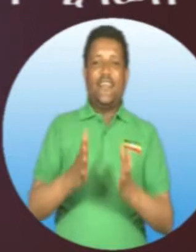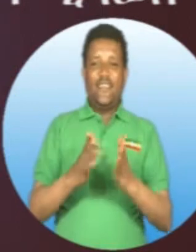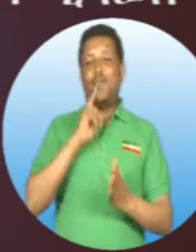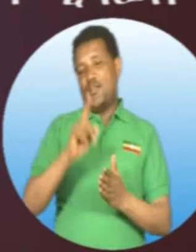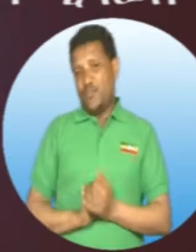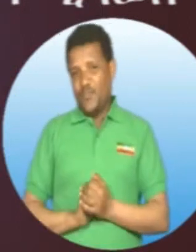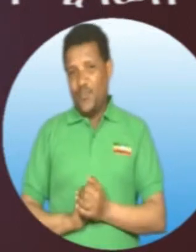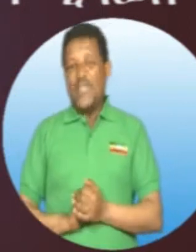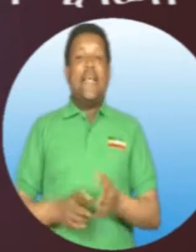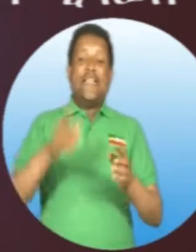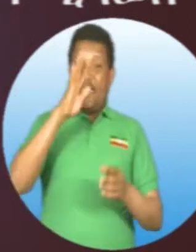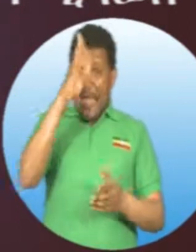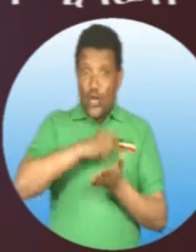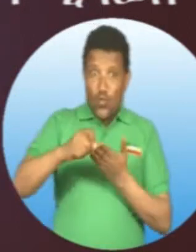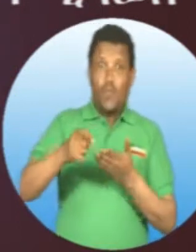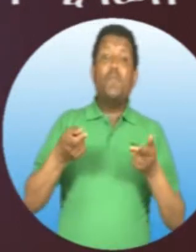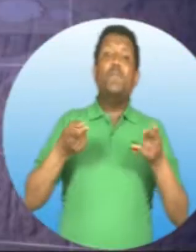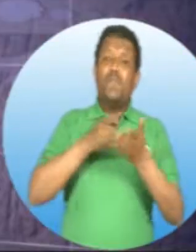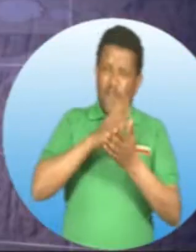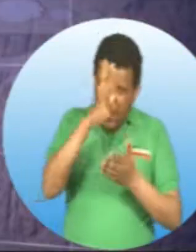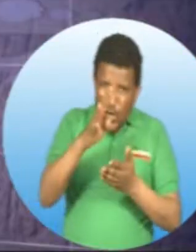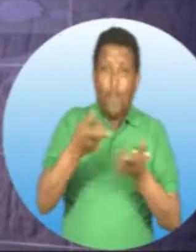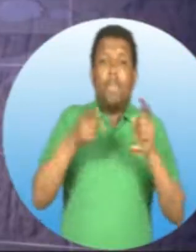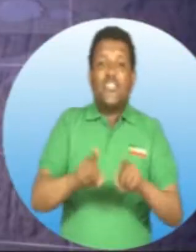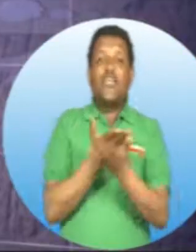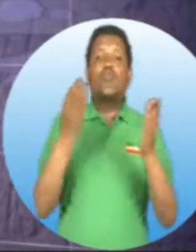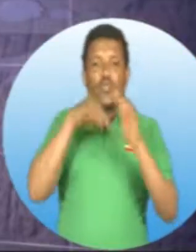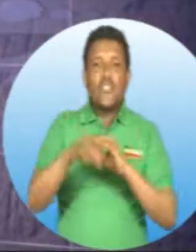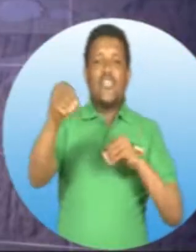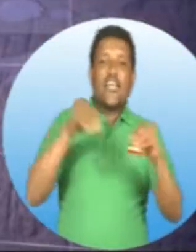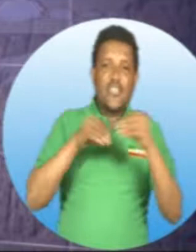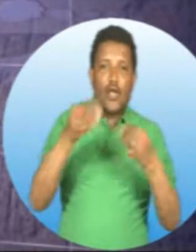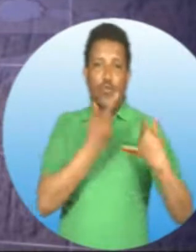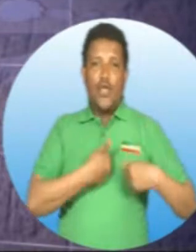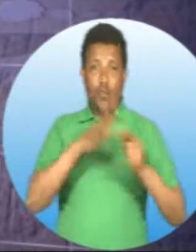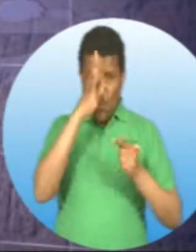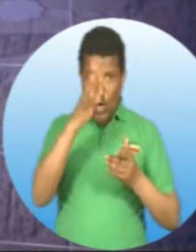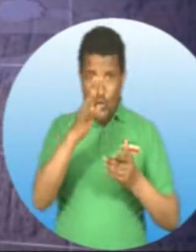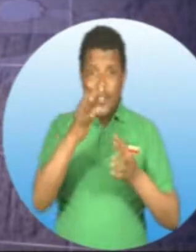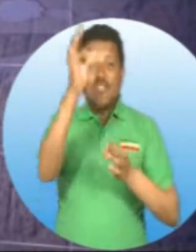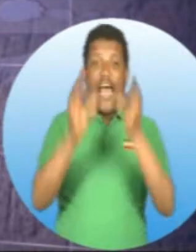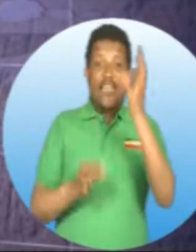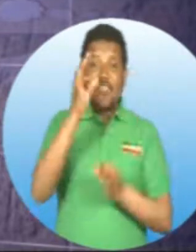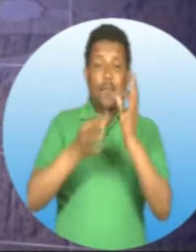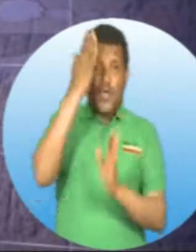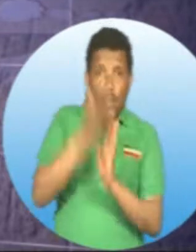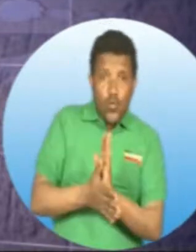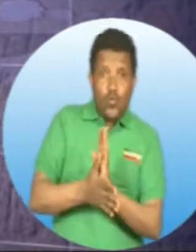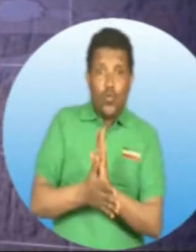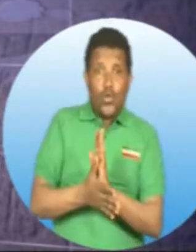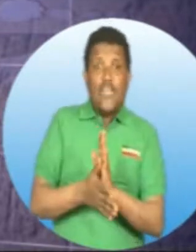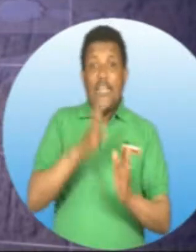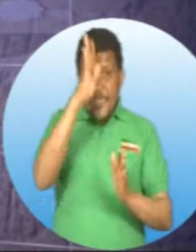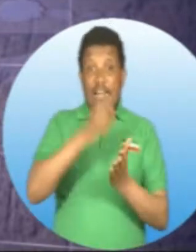ነው። ደራሲው በፈጠረው መቼት ውስጥ እየተንቀሳቀሱ የልቦለዱን ታሪክ የሚከውኑ